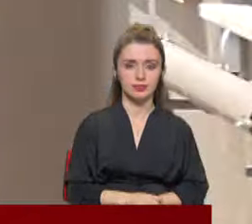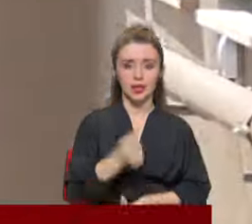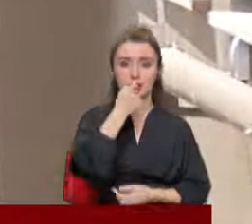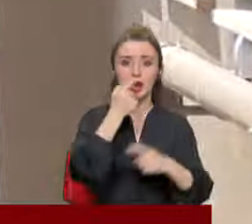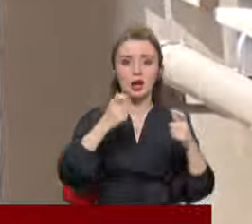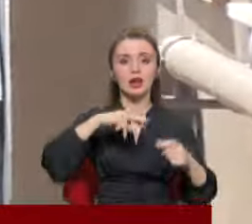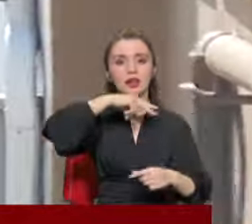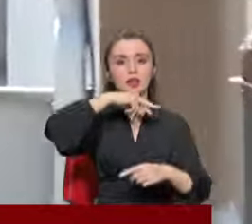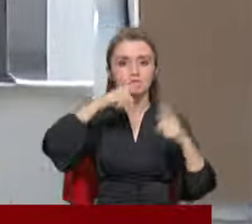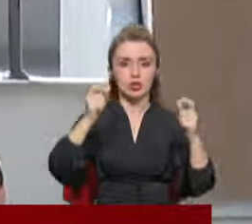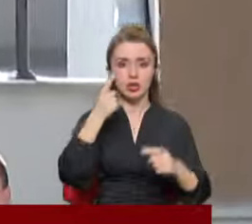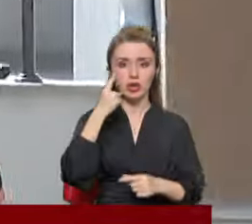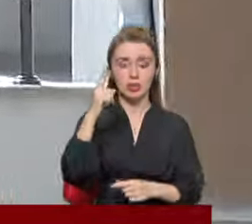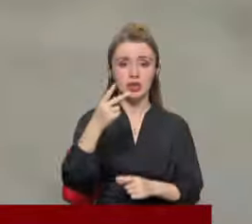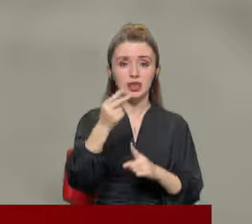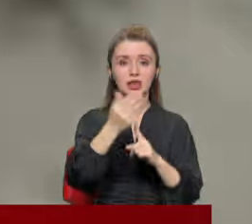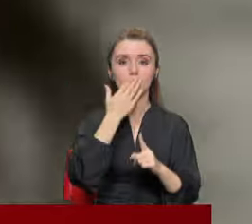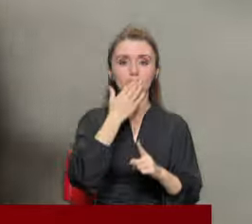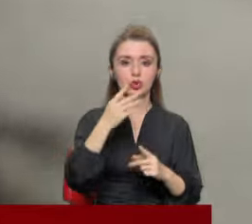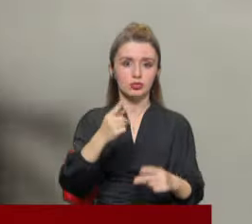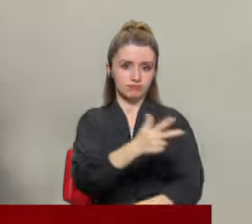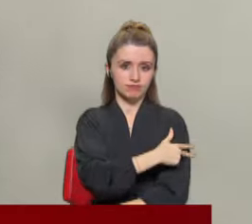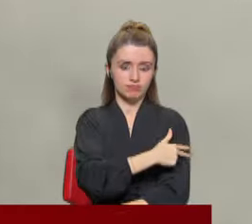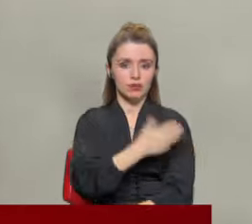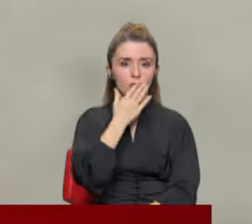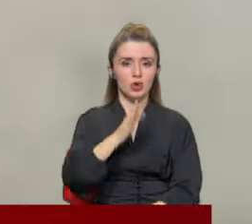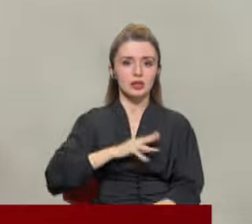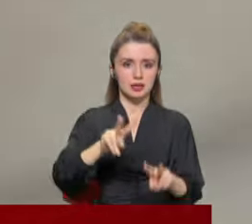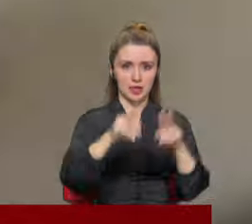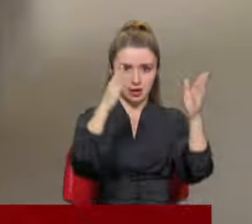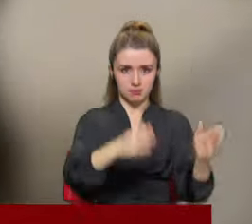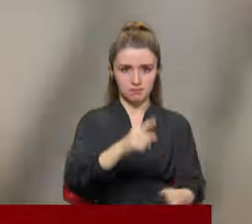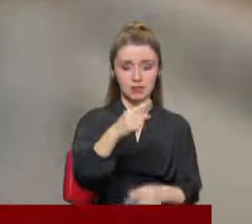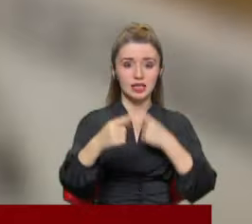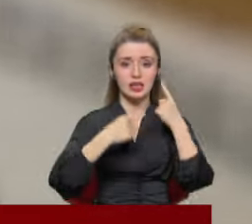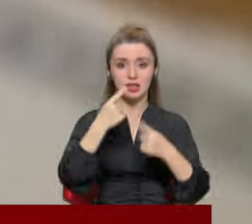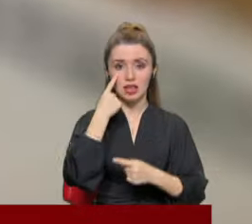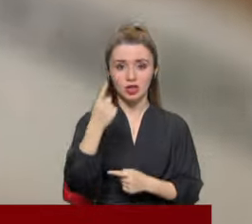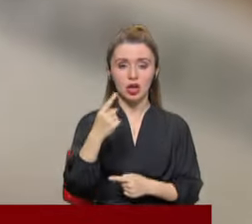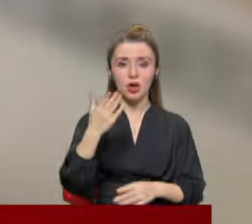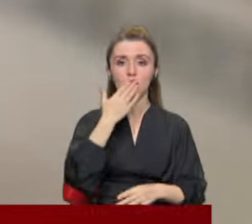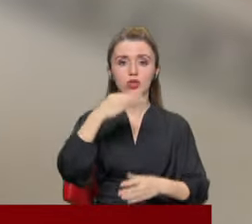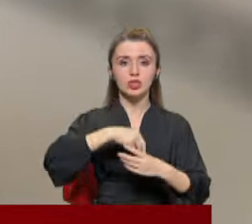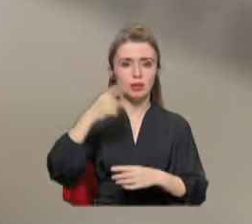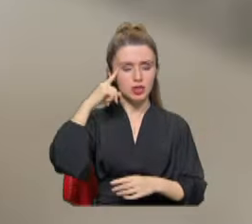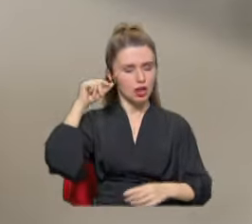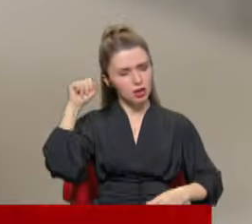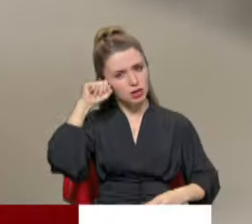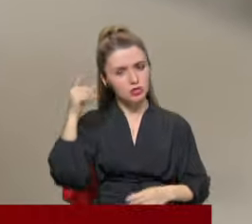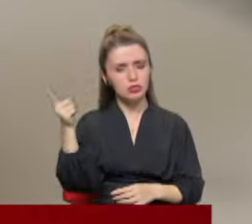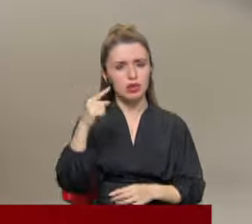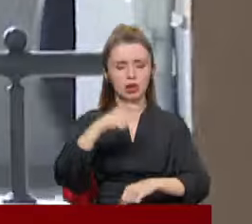Ankara Keçiören ilçesinde bir ilkokulda 3. sınıf öğrencisiydi Mira Şahin. İddialara göre okulda başını çarptı,